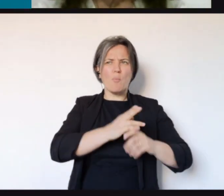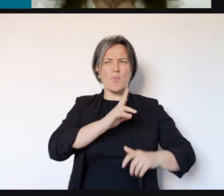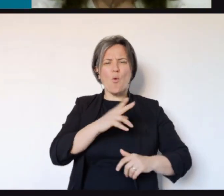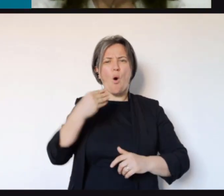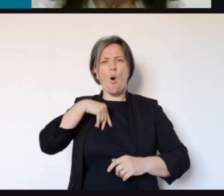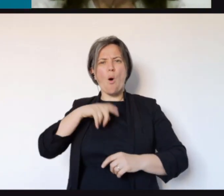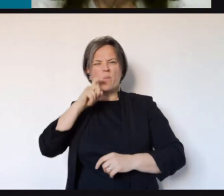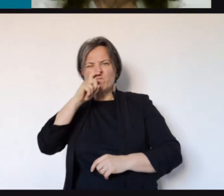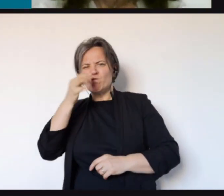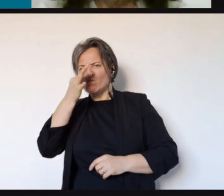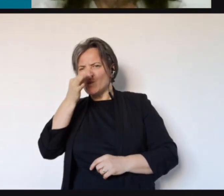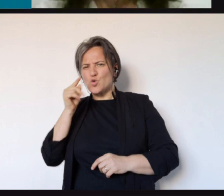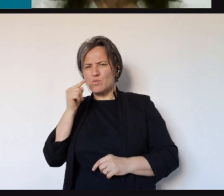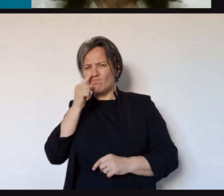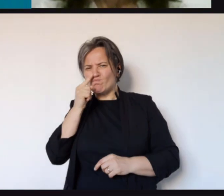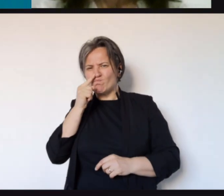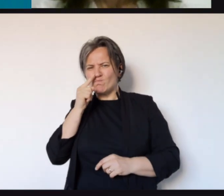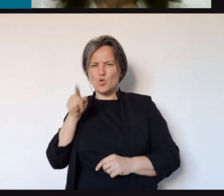tutte e due.